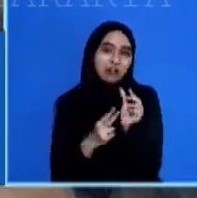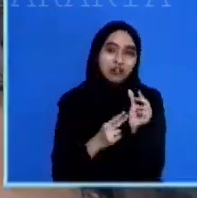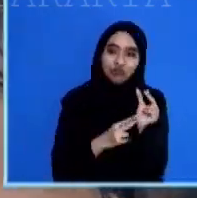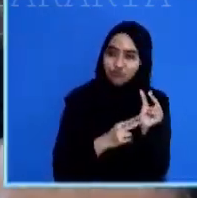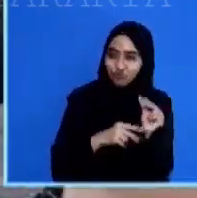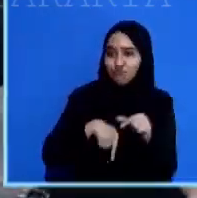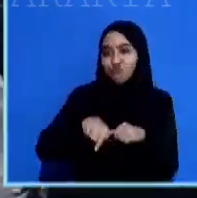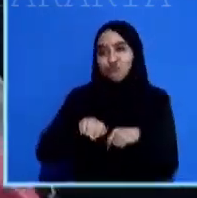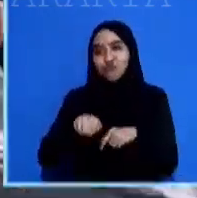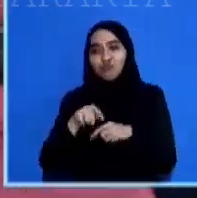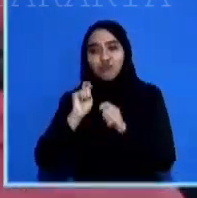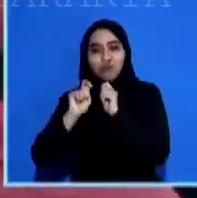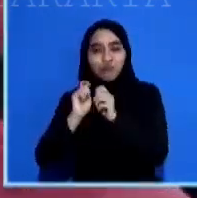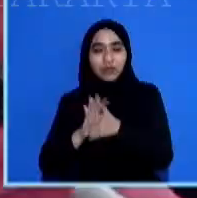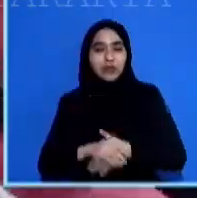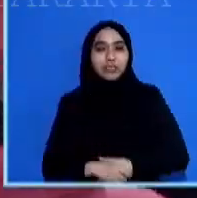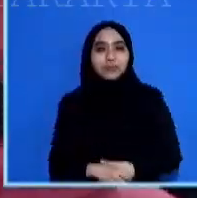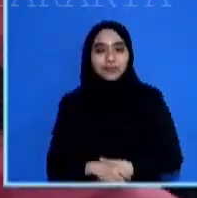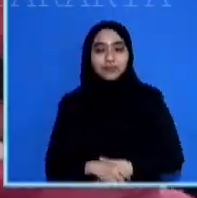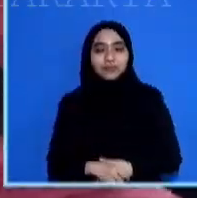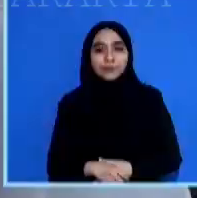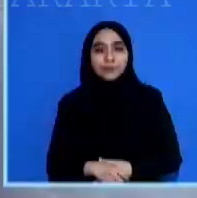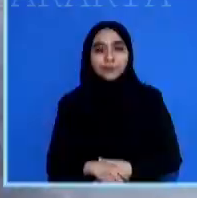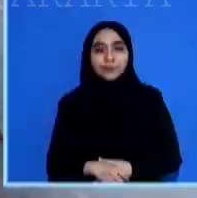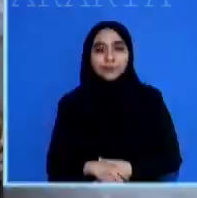Fitri demikian Paulus Yesaya Jati tvd Yogyakarta melaporkan